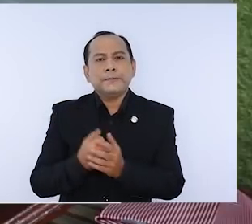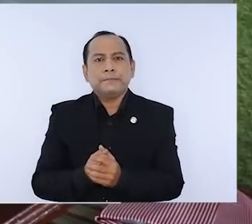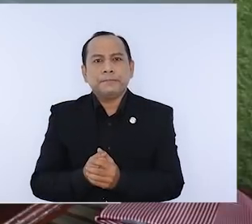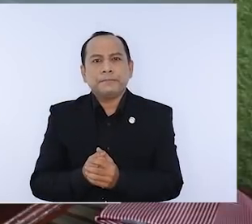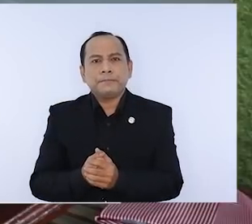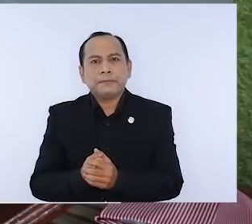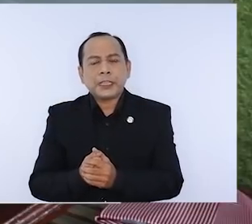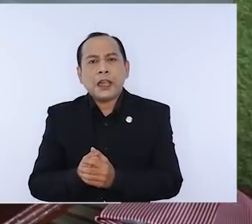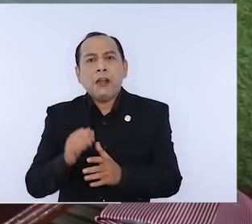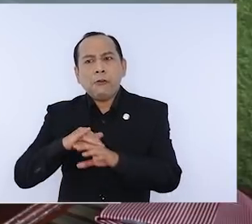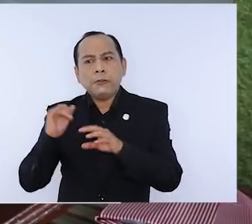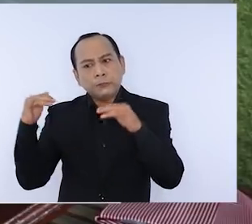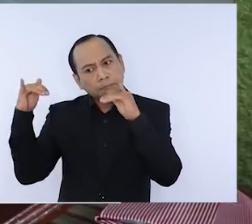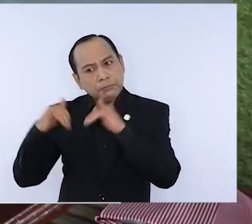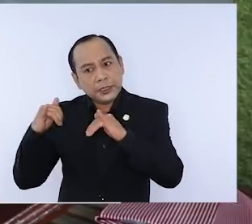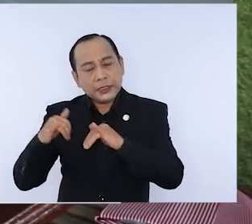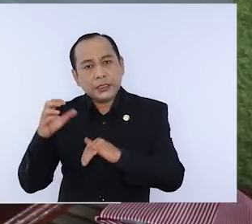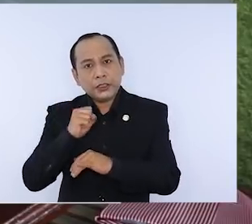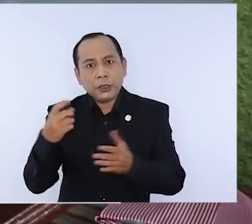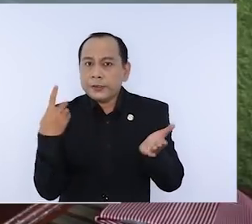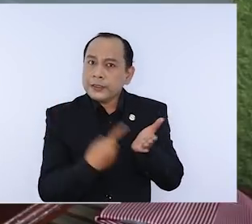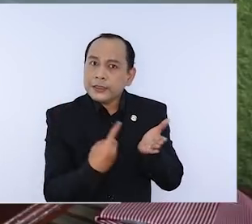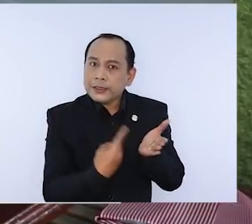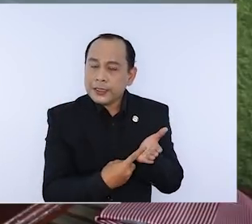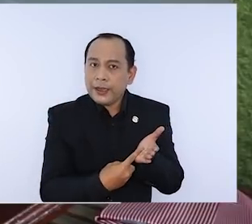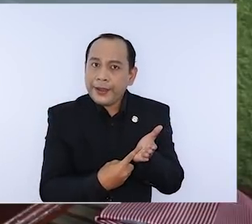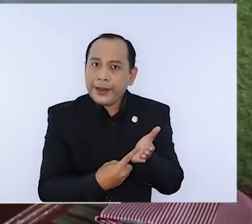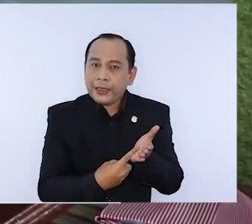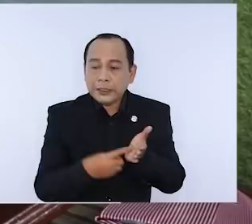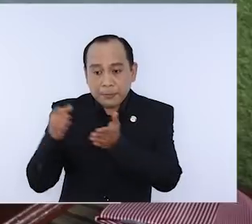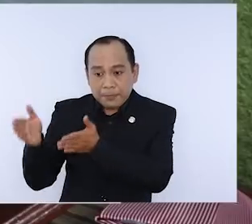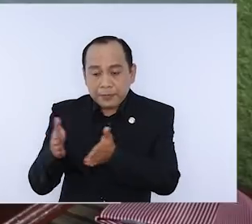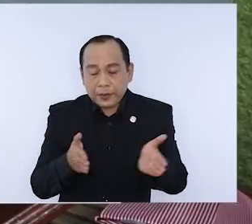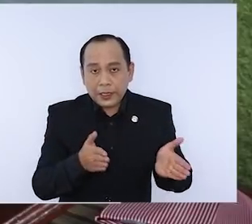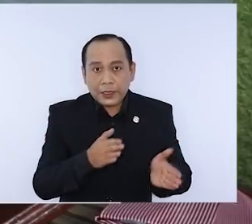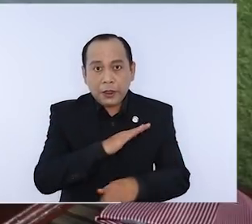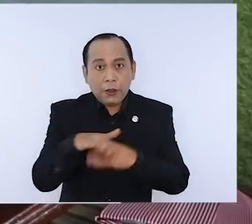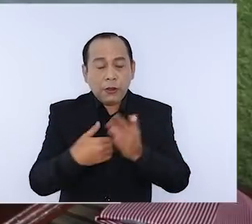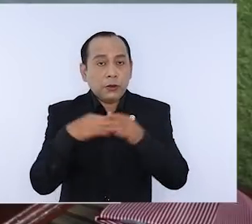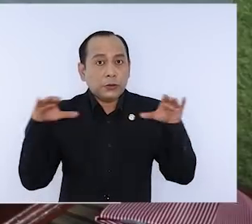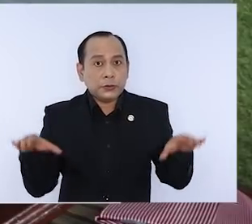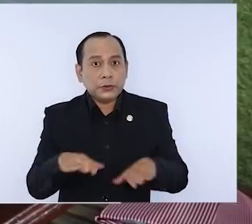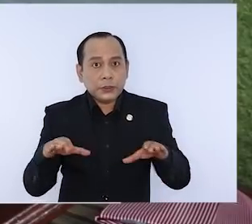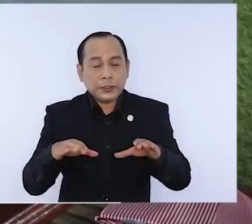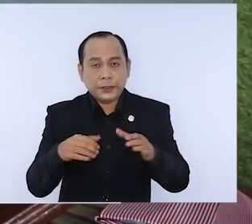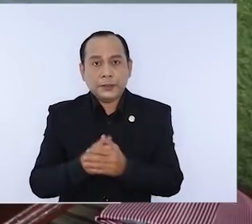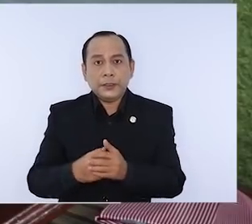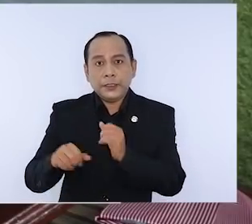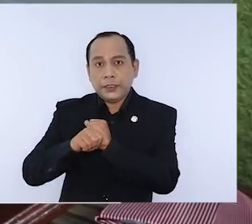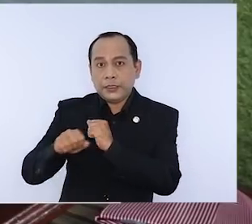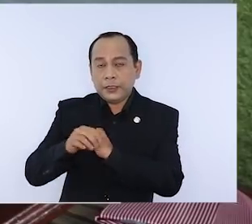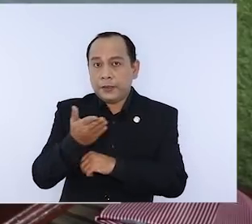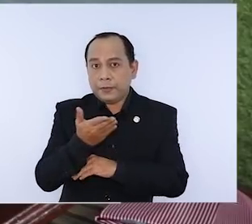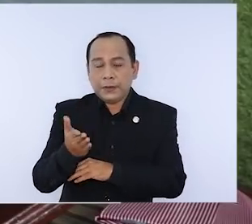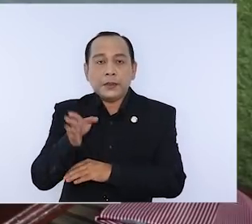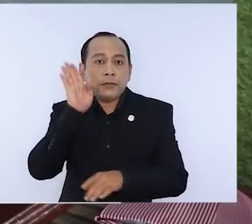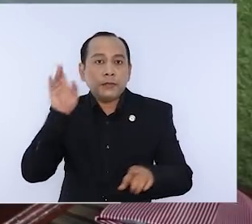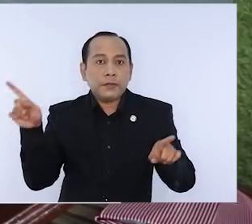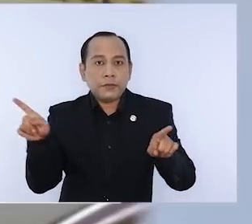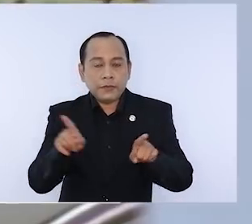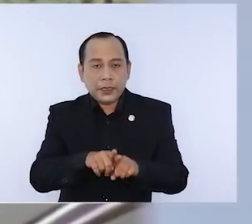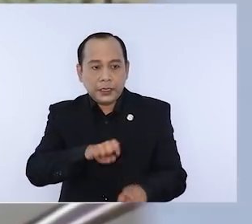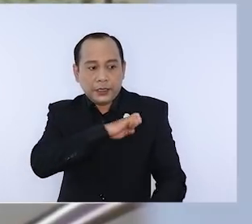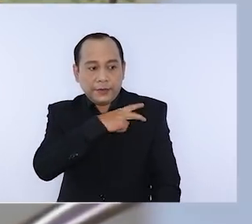ng pagpupulong para po pag-usapan at iplano po ang mga gawain na ipinanukala ng ating kapatid na Eduardo